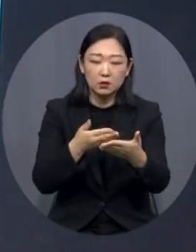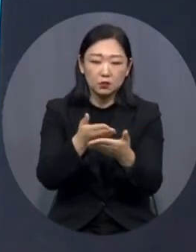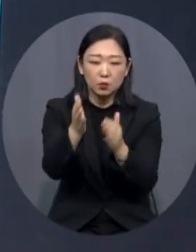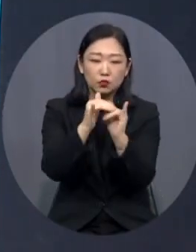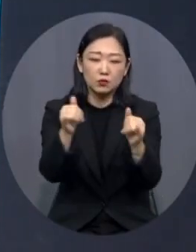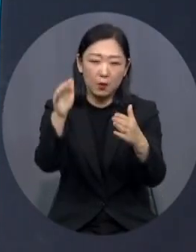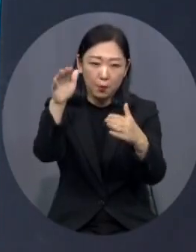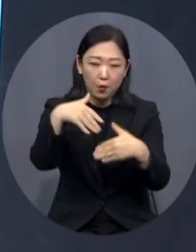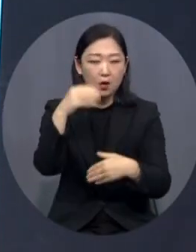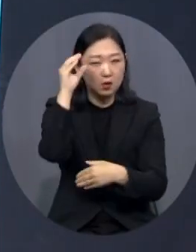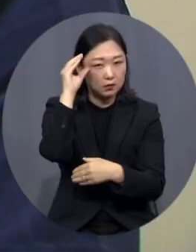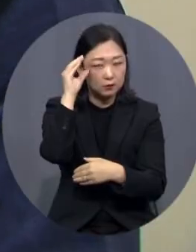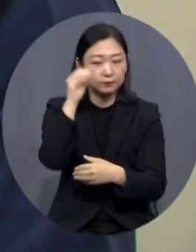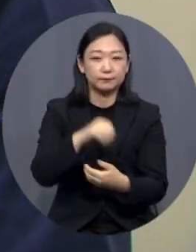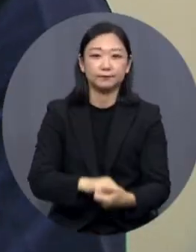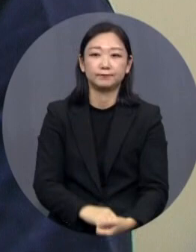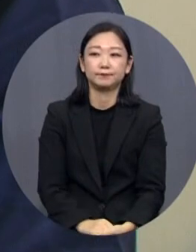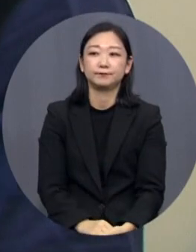모으고